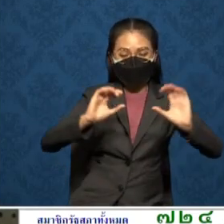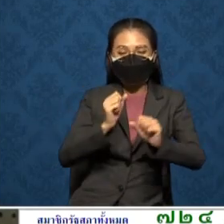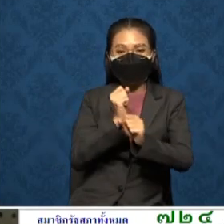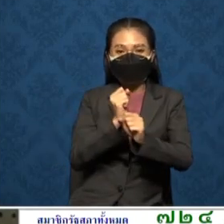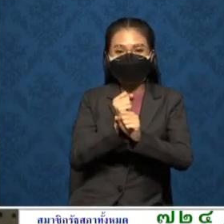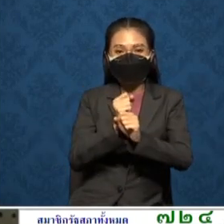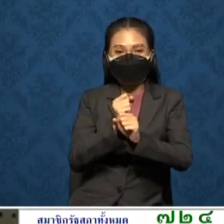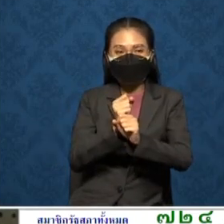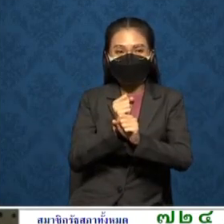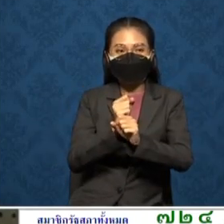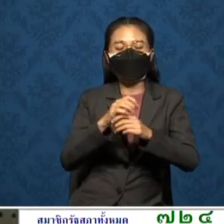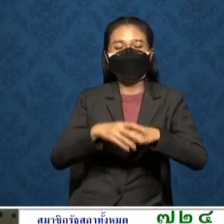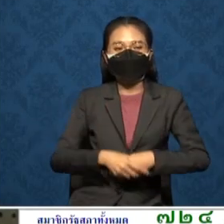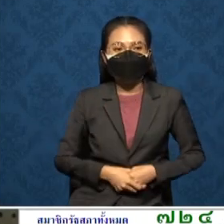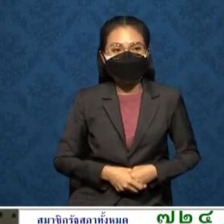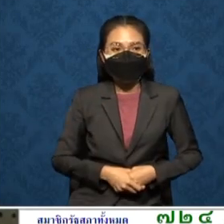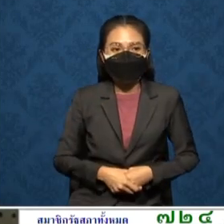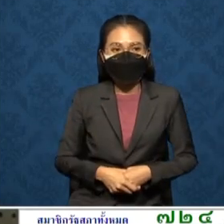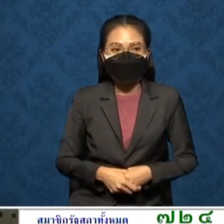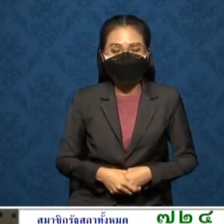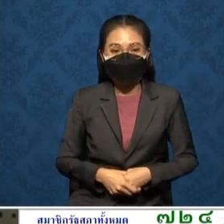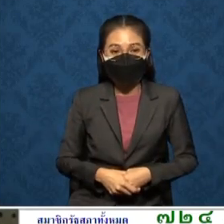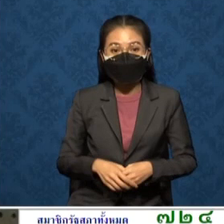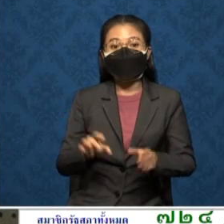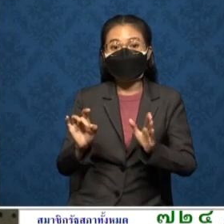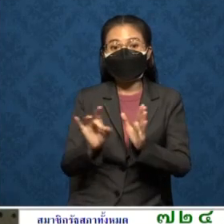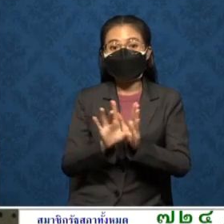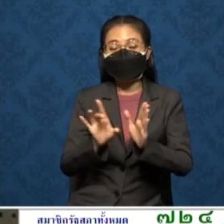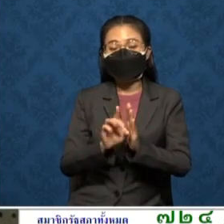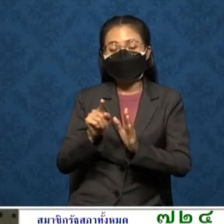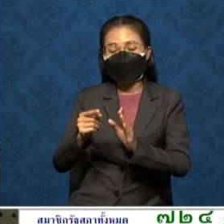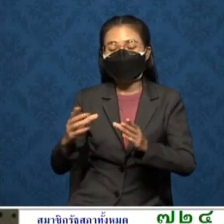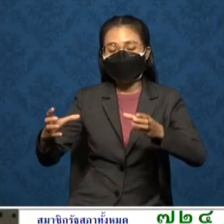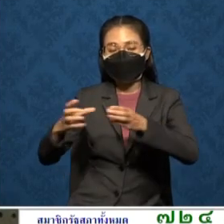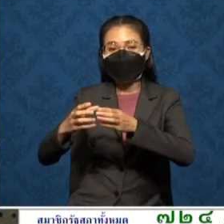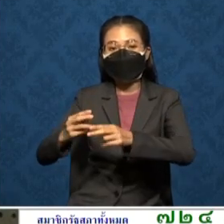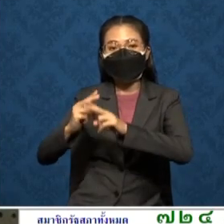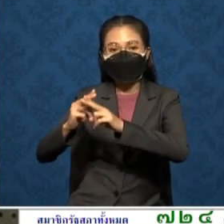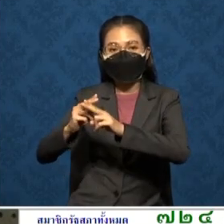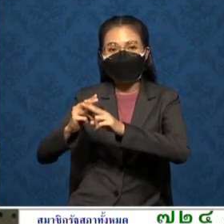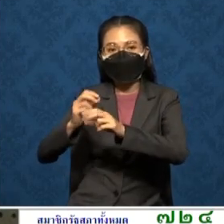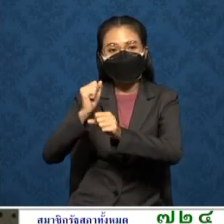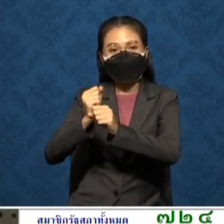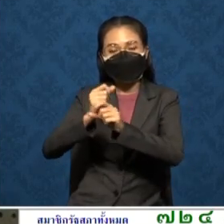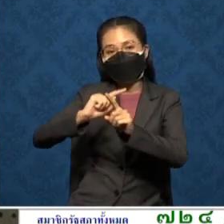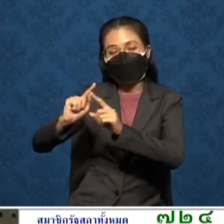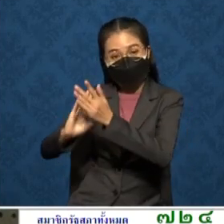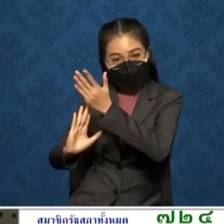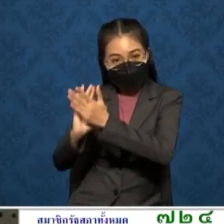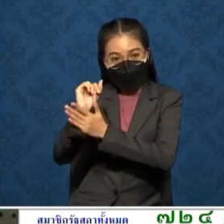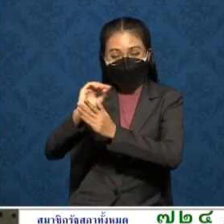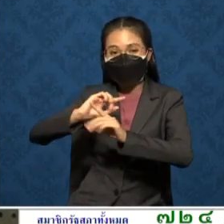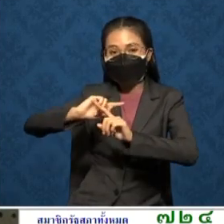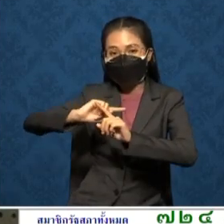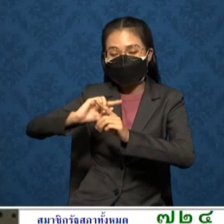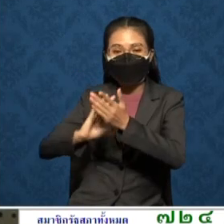และก็เพราะเหตุอย่างนี้เองในที่สุดเขาก็ประสบความสำเร็จมาก่อนภาครัฐ คือการปฏิบัติงาน